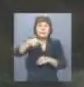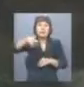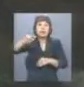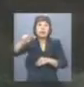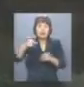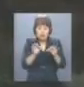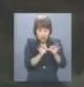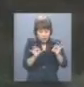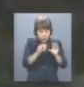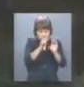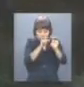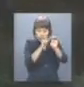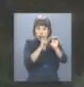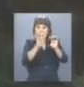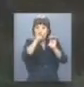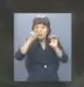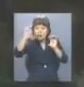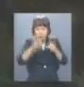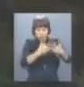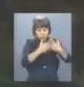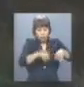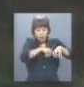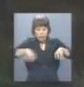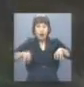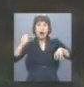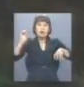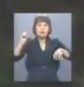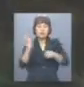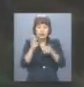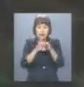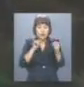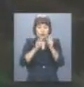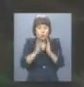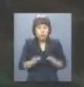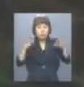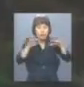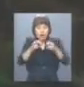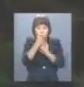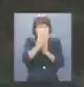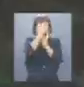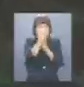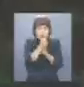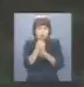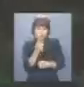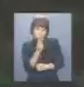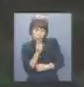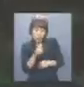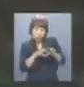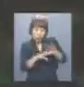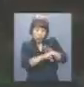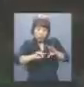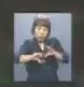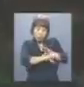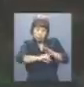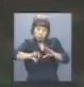จำนวน50เครื่องท่ามกลางประชาชนในพื้นที่ต่างให้ความสนใจและเดินทางมาชมการระบายน้ำของคลอง